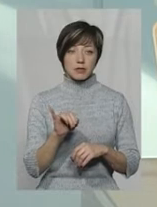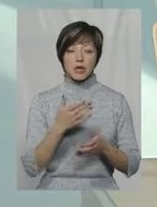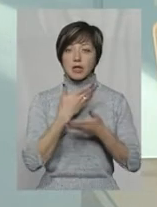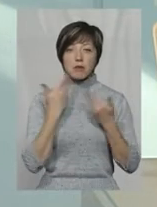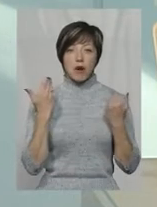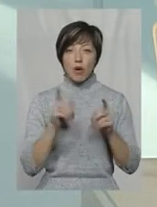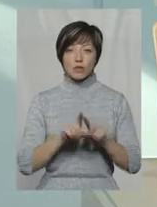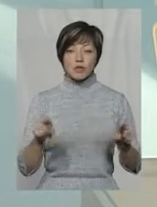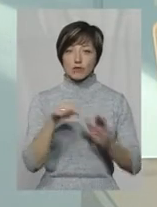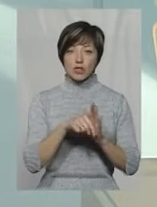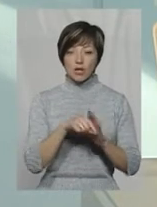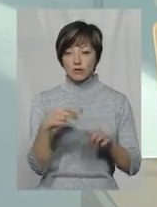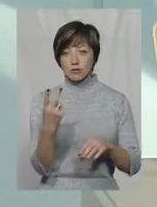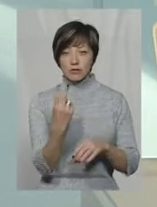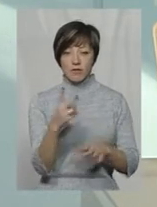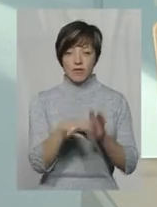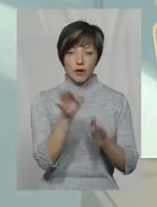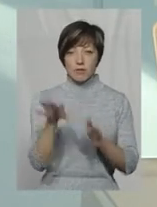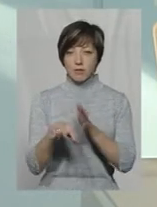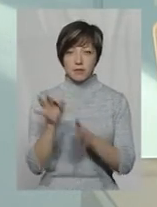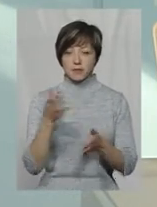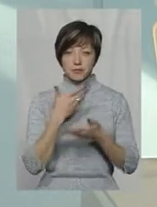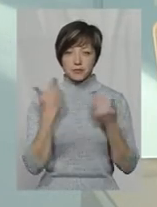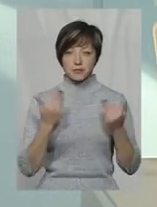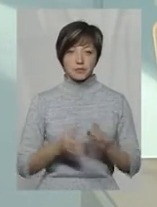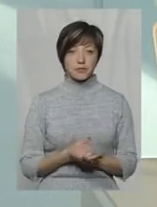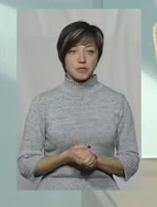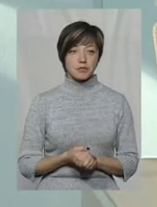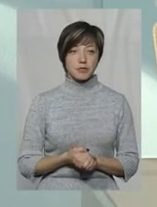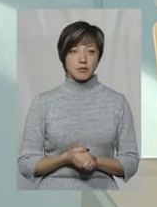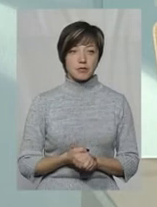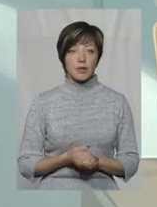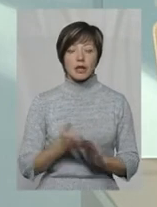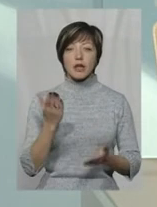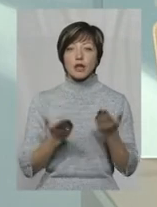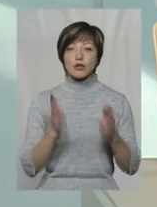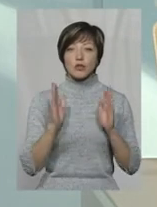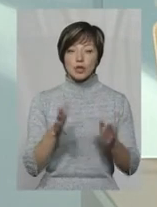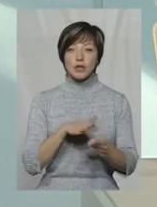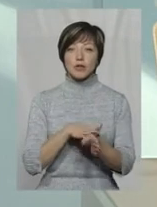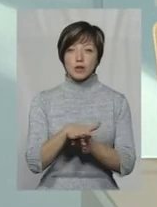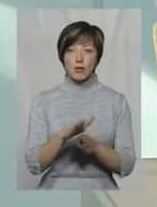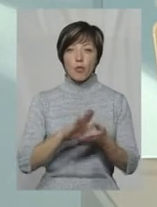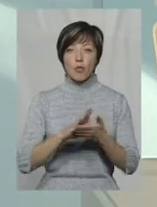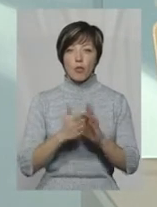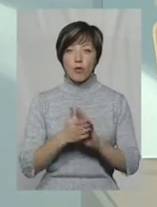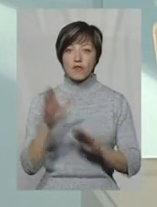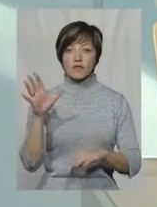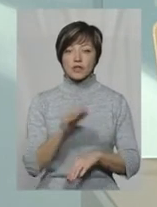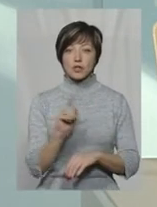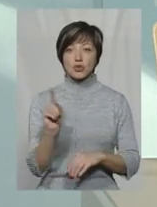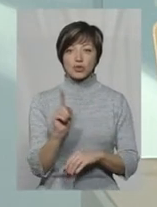немає особливого значення, чи це Vaxigrip, чи це Gisiflu. Якщо буде дотримані умови всі ті,